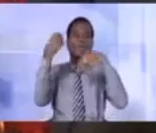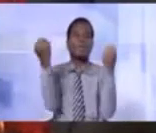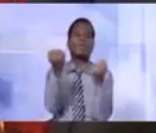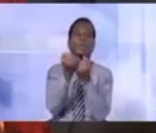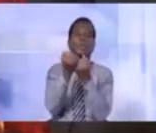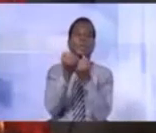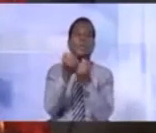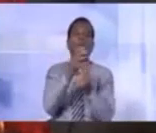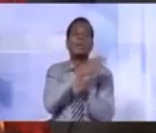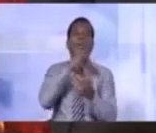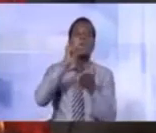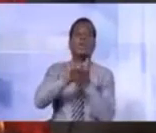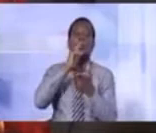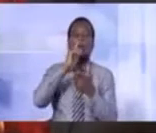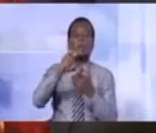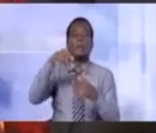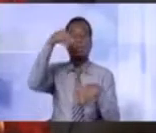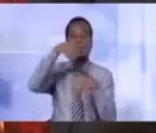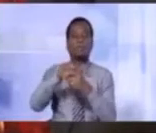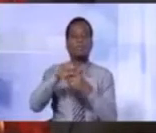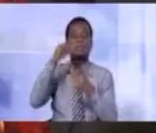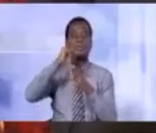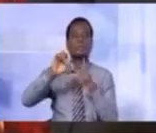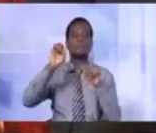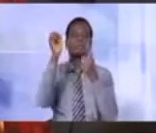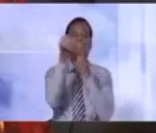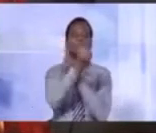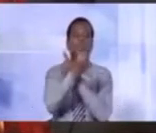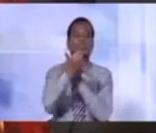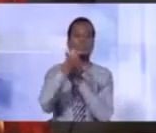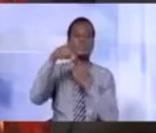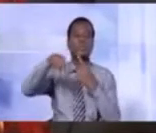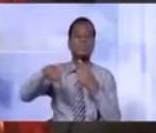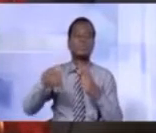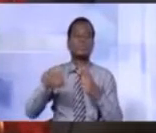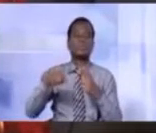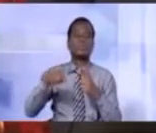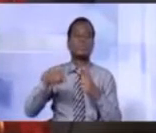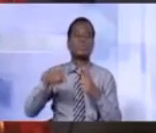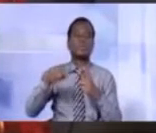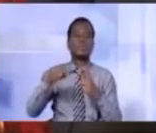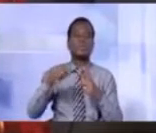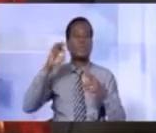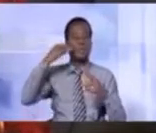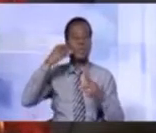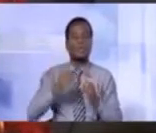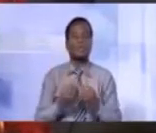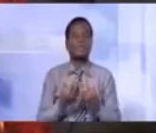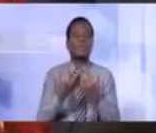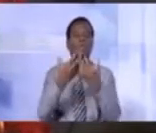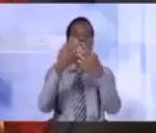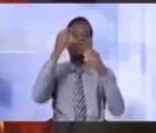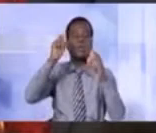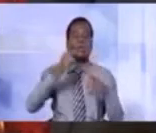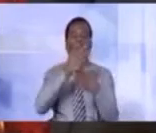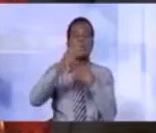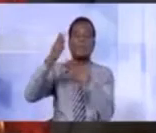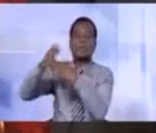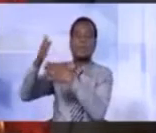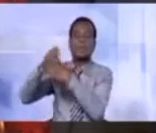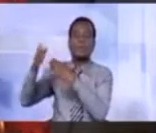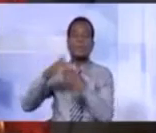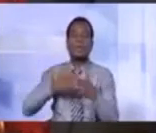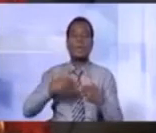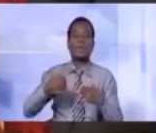et c'est dans cette situation que l'afub la croissance globale partager et